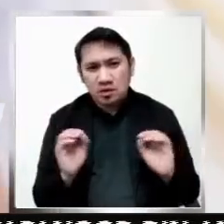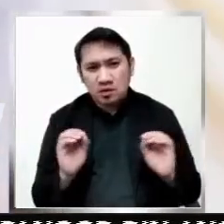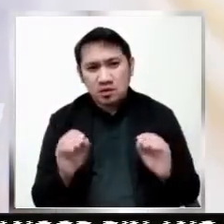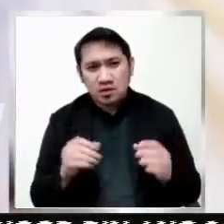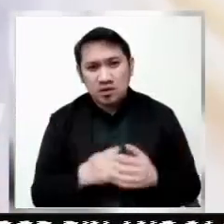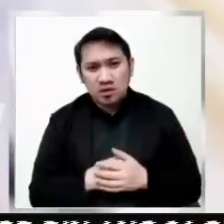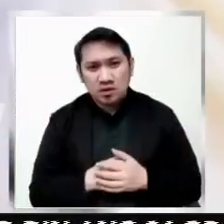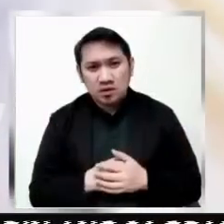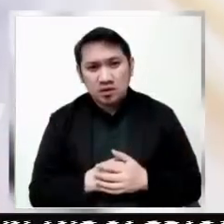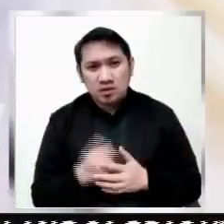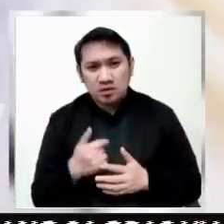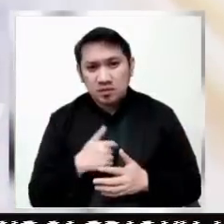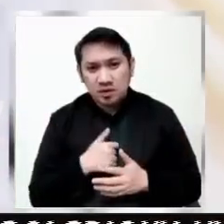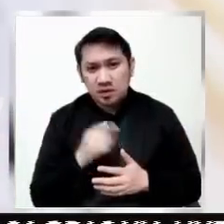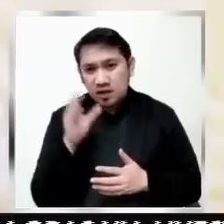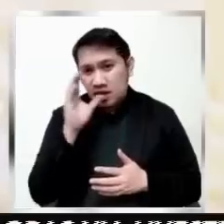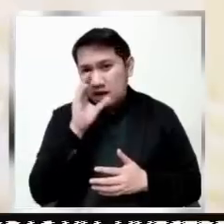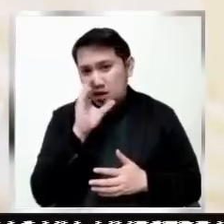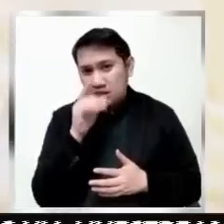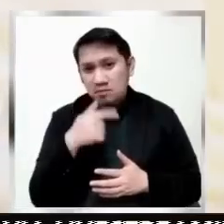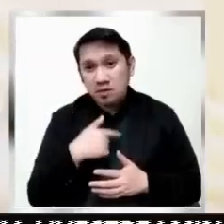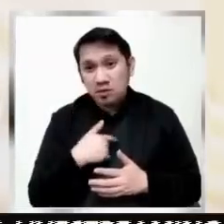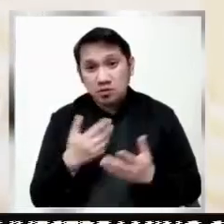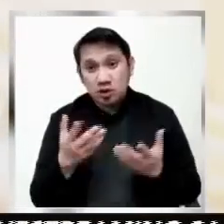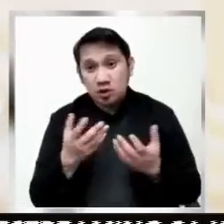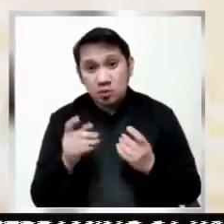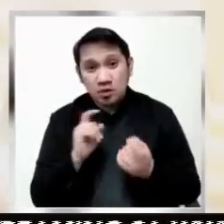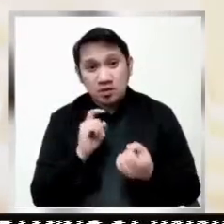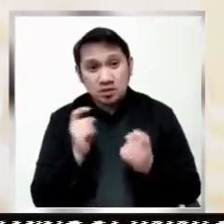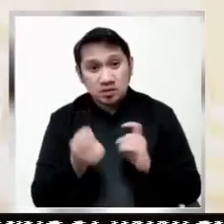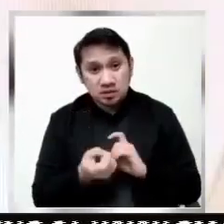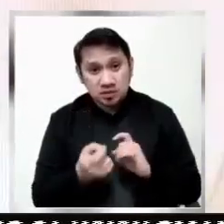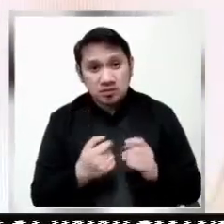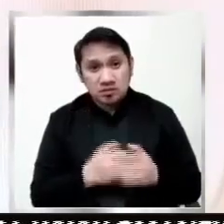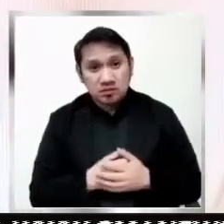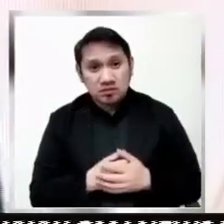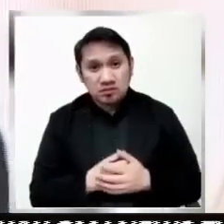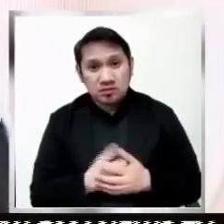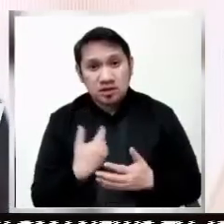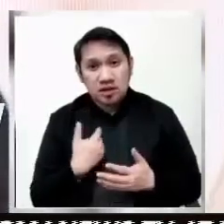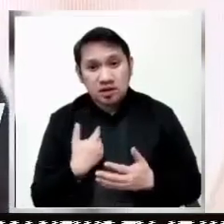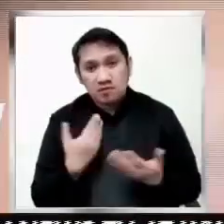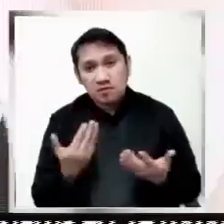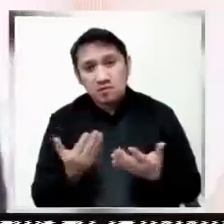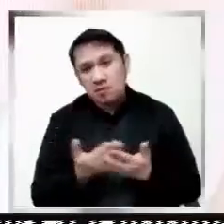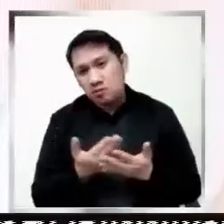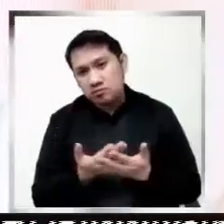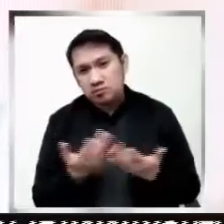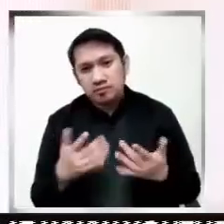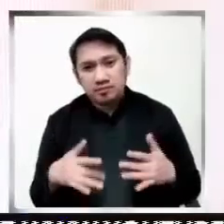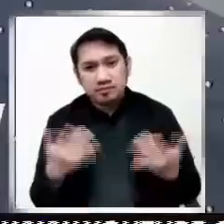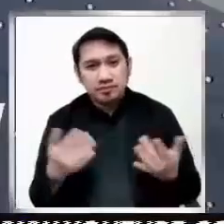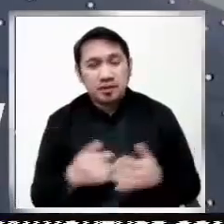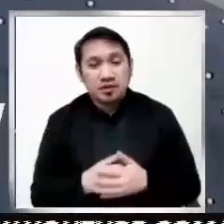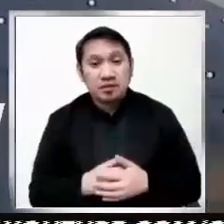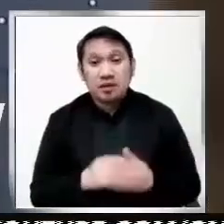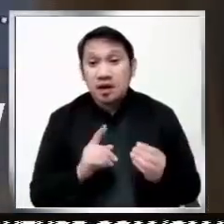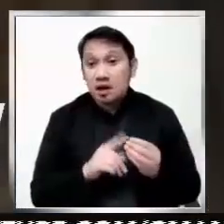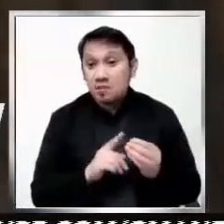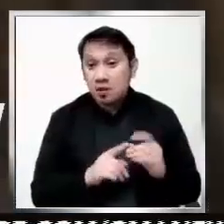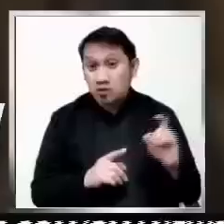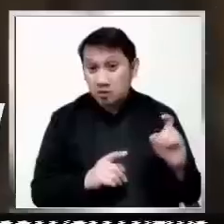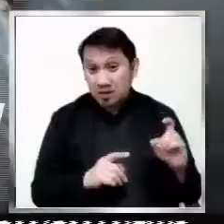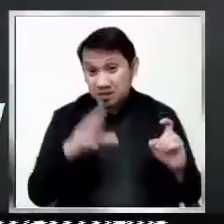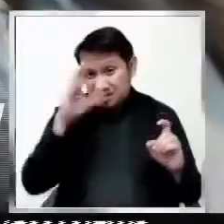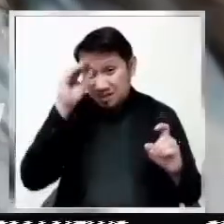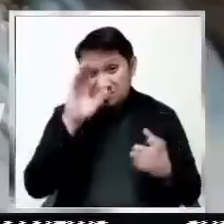ako basically talaga ng change, parang turning a new leaf, Amika. Tungkol naman sa ex-husband niyang si Tom, sinabi ni